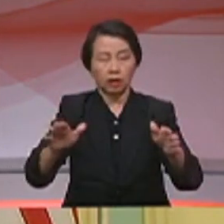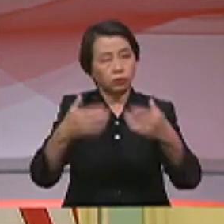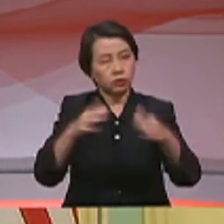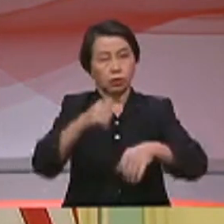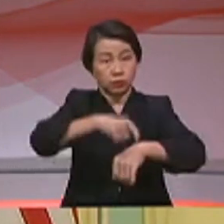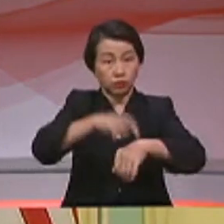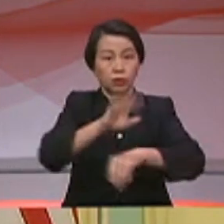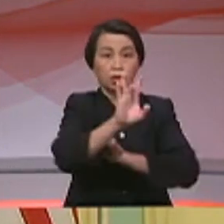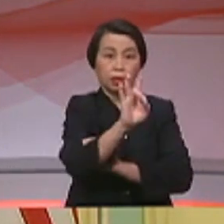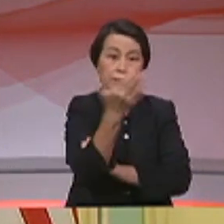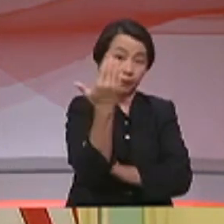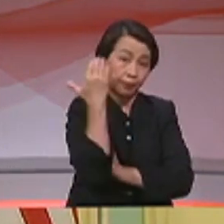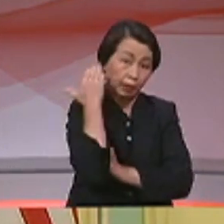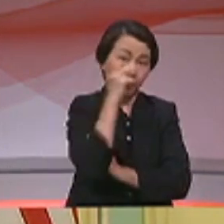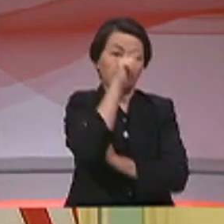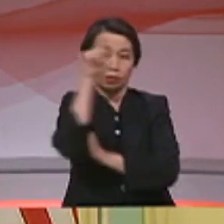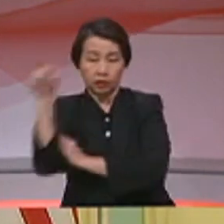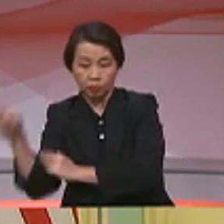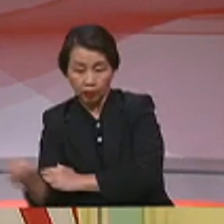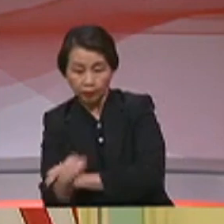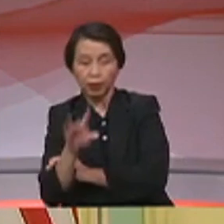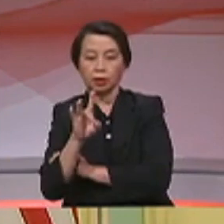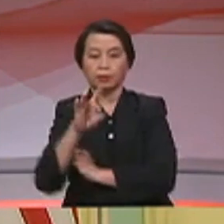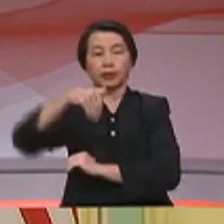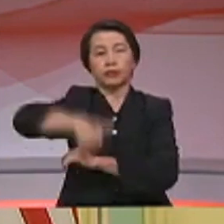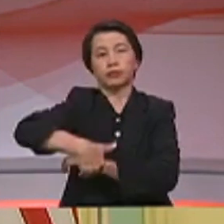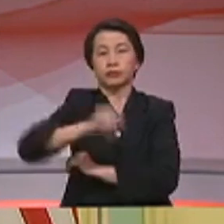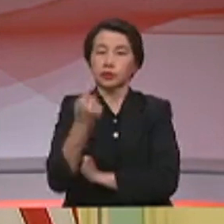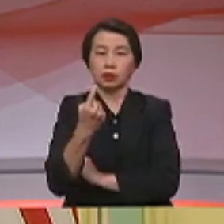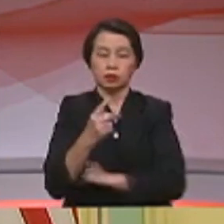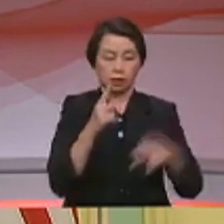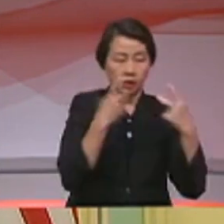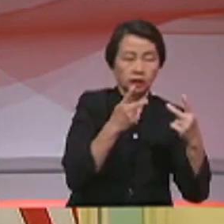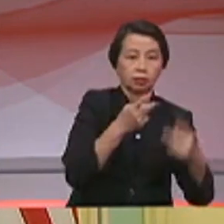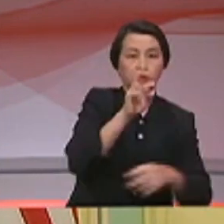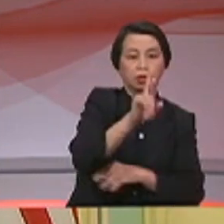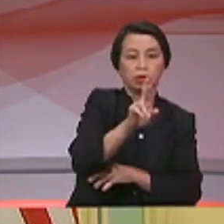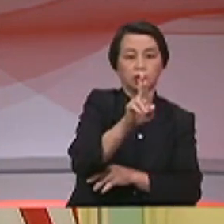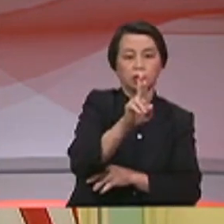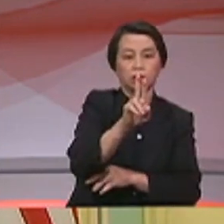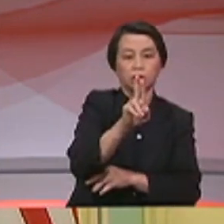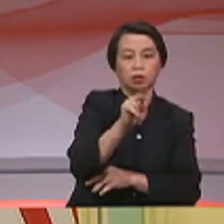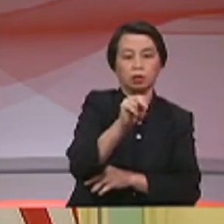boleh beroperasi dari 8 pagi sehingga 8 malam sahaja. Kedai runcit maksudnya kedai runcit,